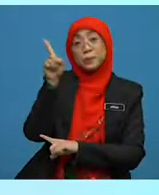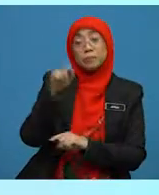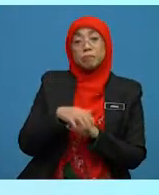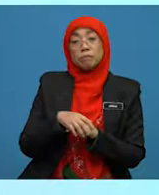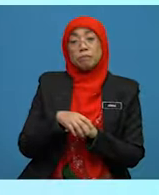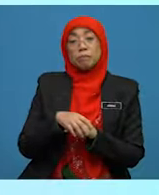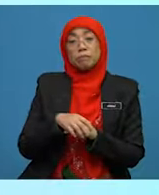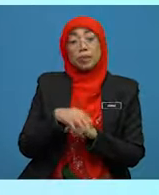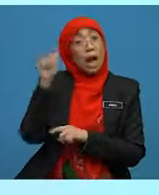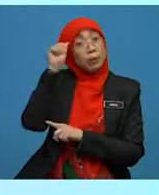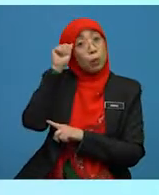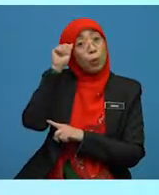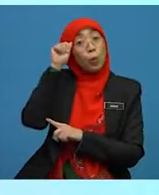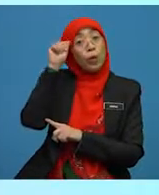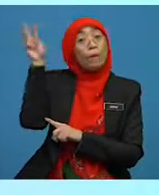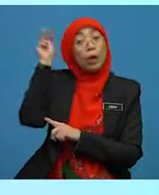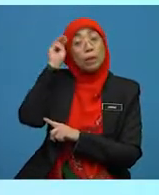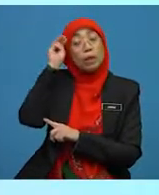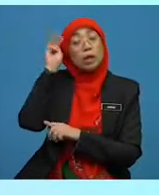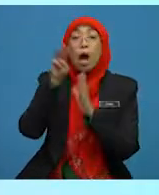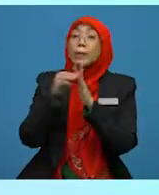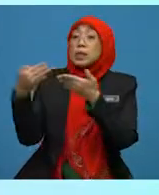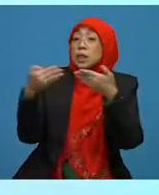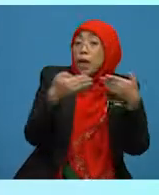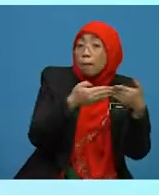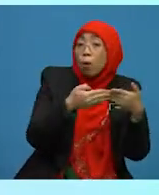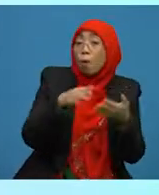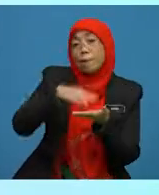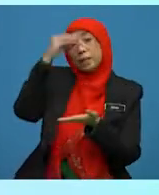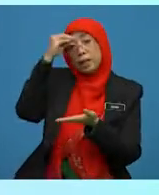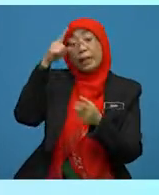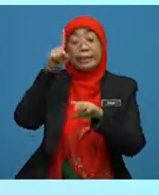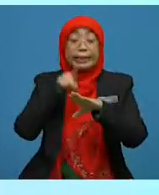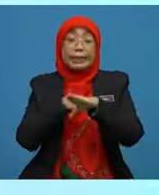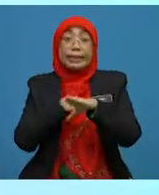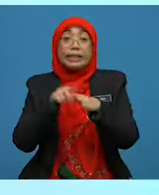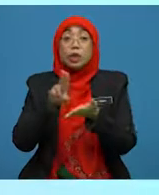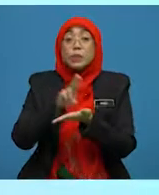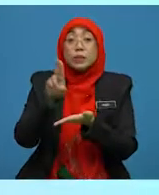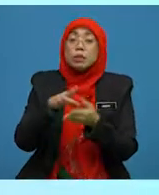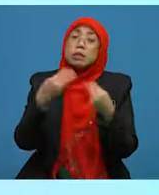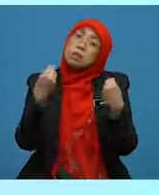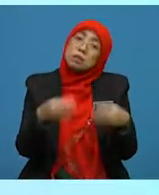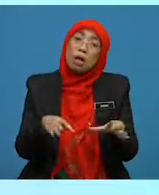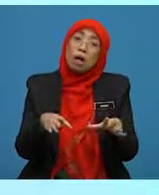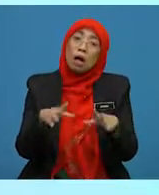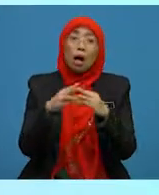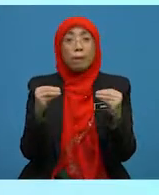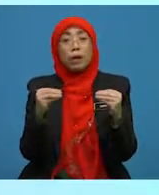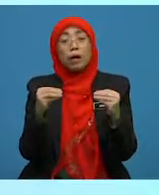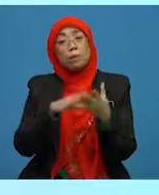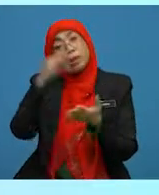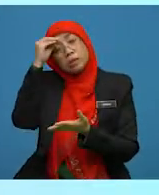Abdul Muhaimin menyambung pelajaran di university setelah tamat pembelajaran di tingkatan